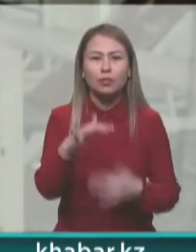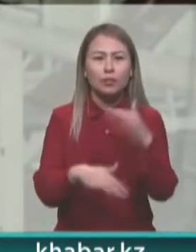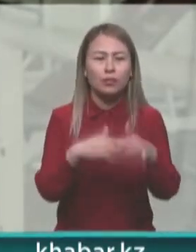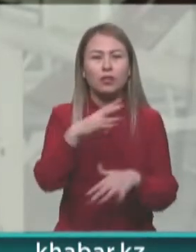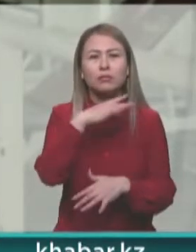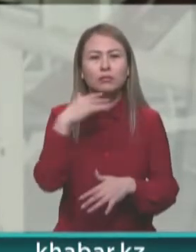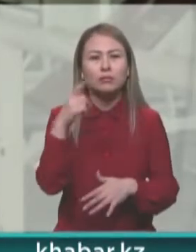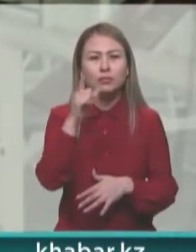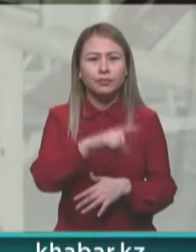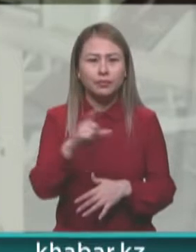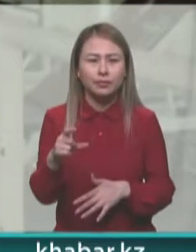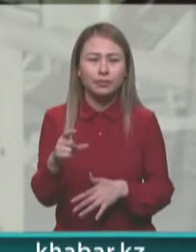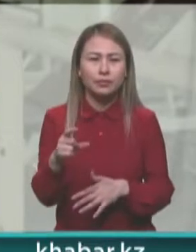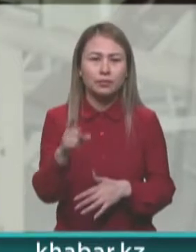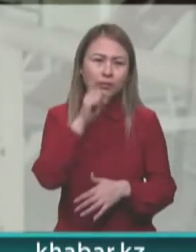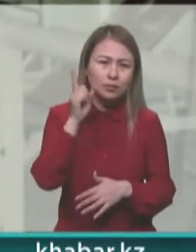кісілердің одан